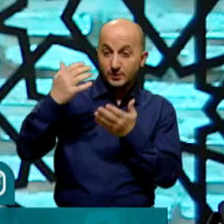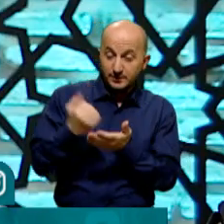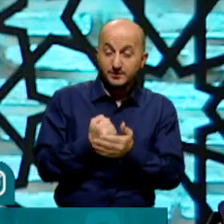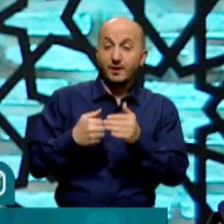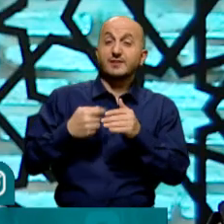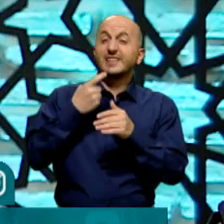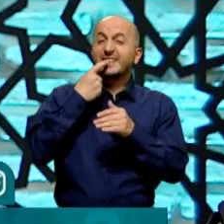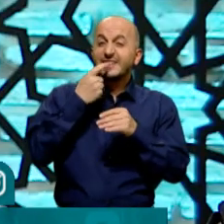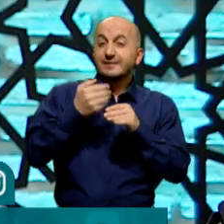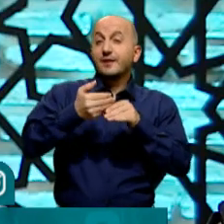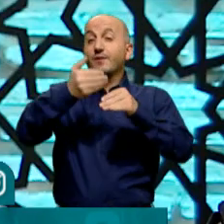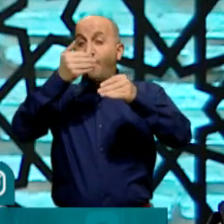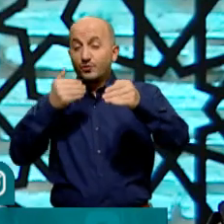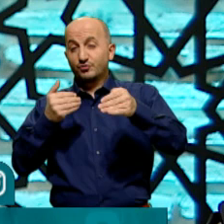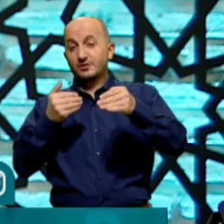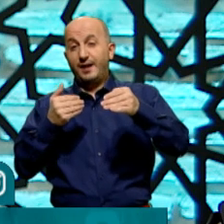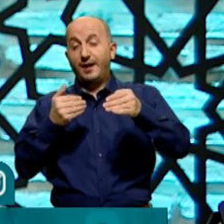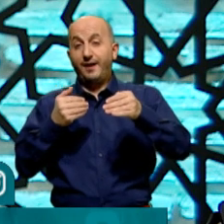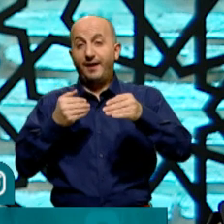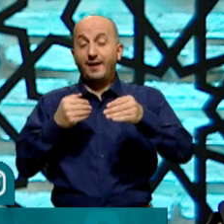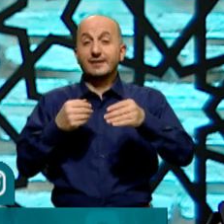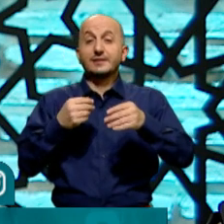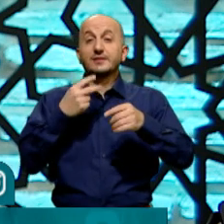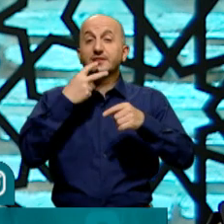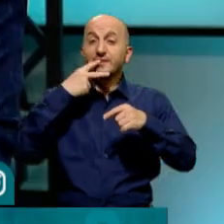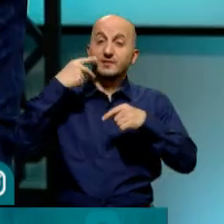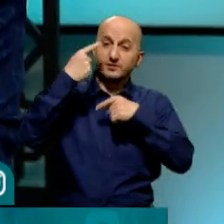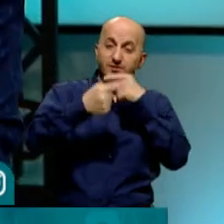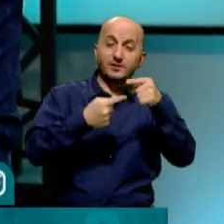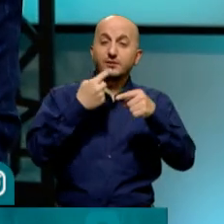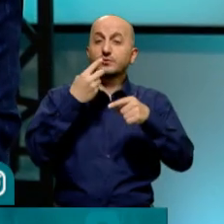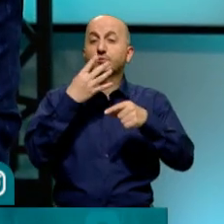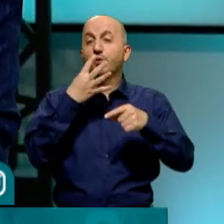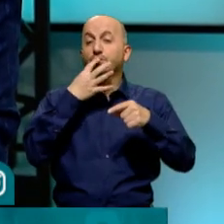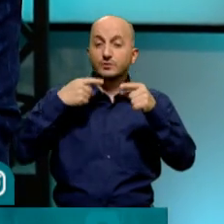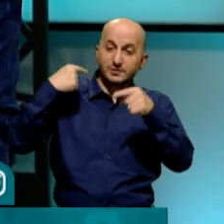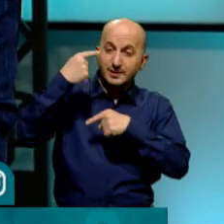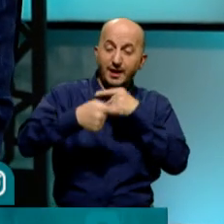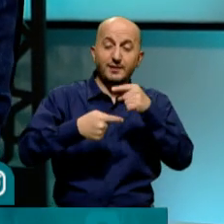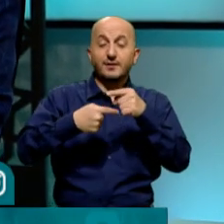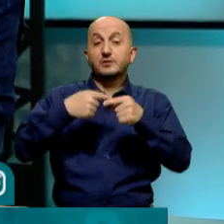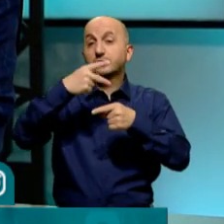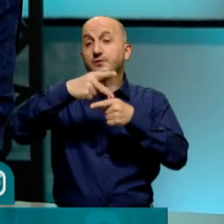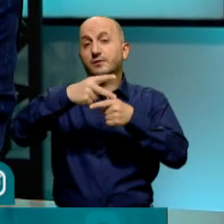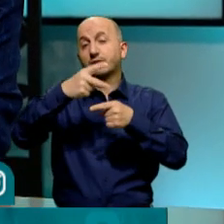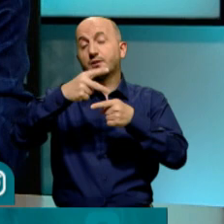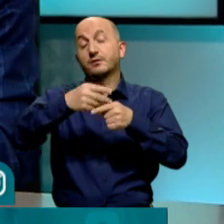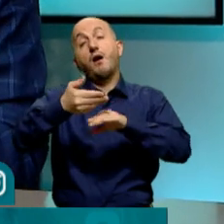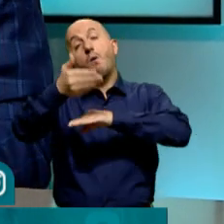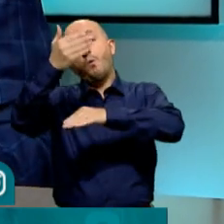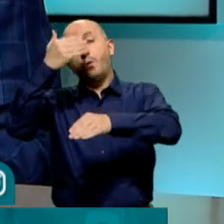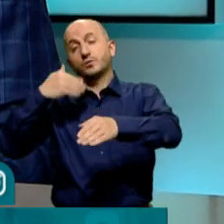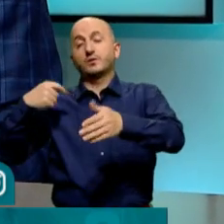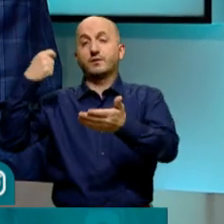yılı dolmadan verebiliyor ise, ikinci sene, üçüncü sene, dördüncü sene, beşinci senenin zekatlarını da bu andan itibaren